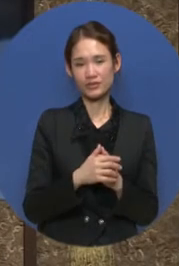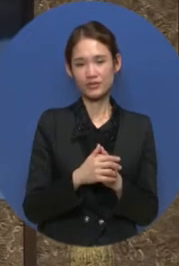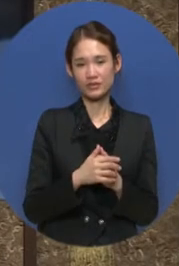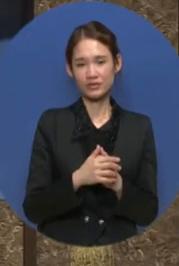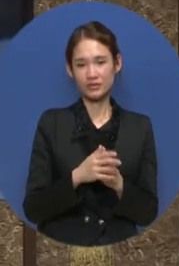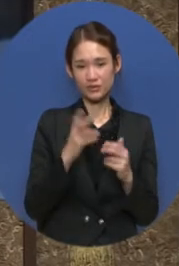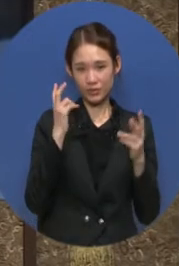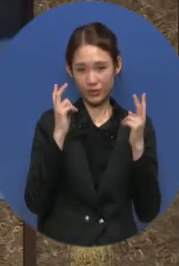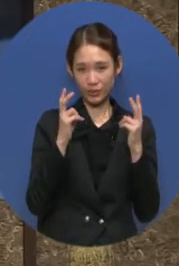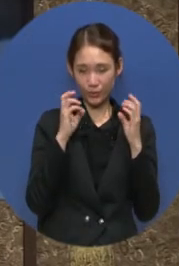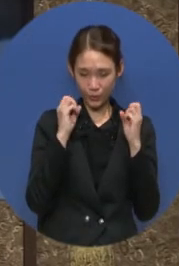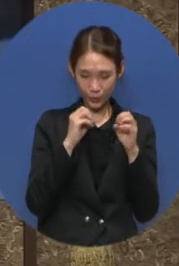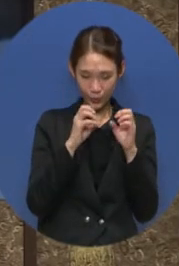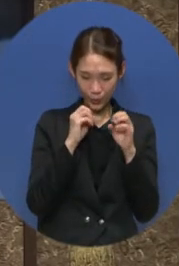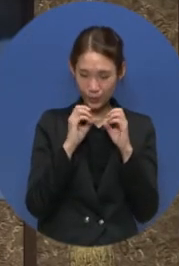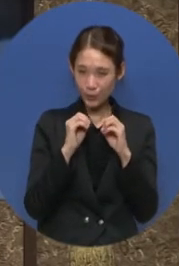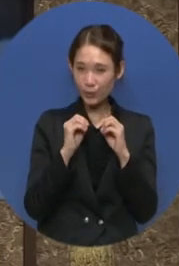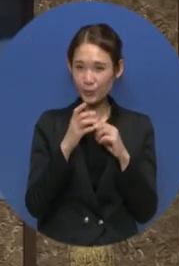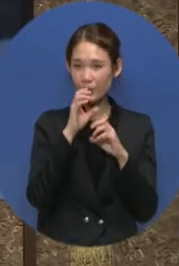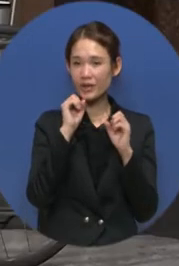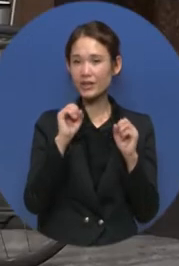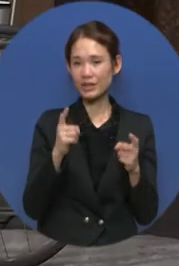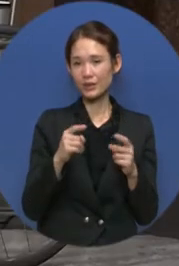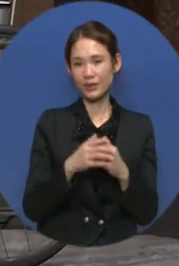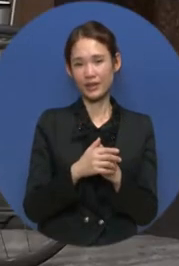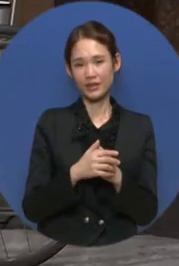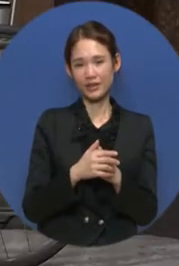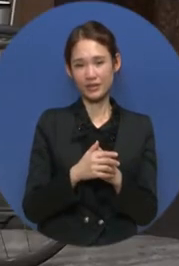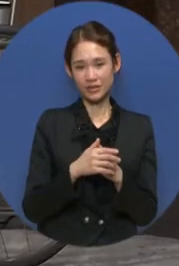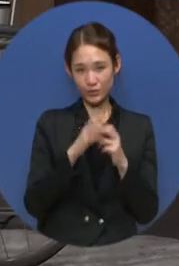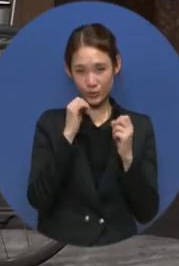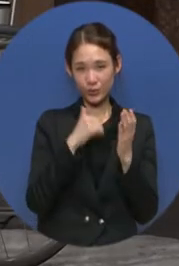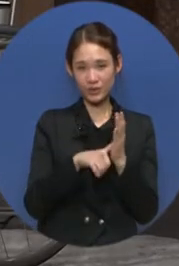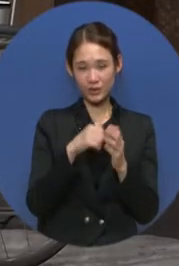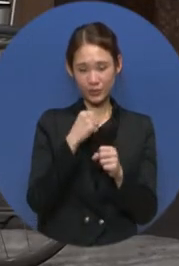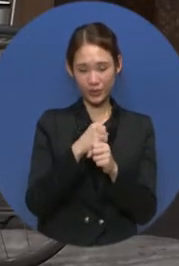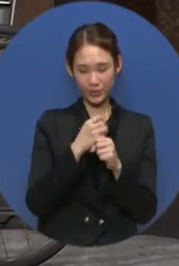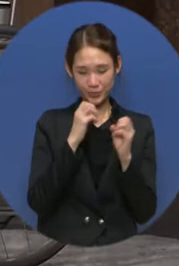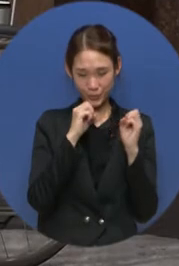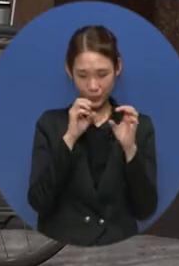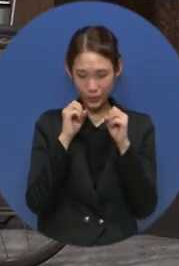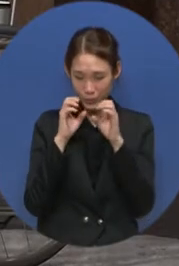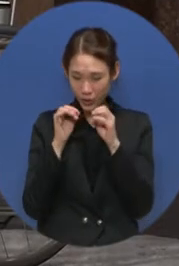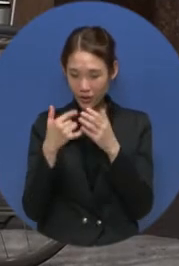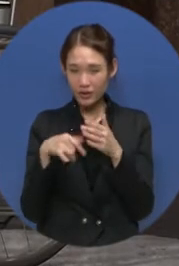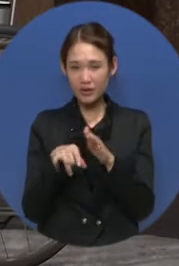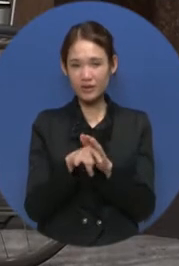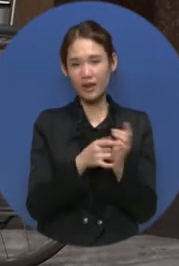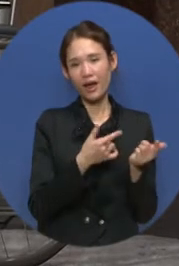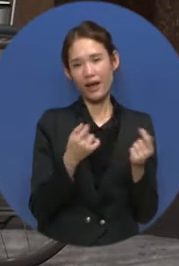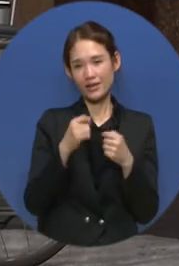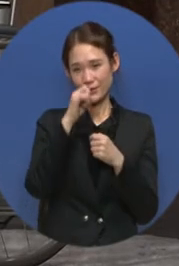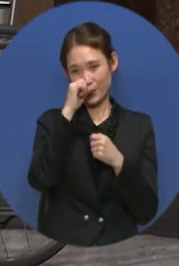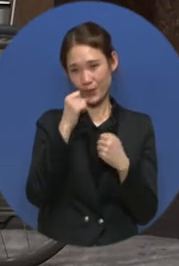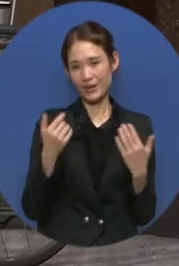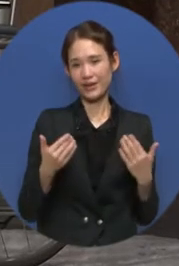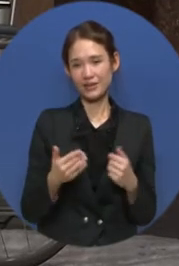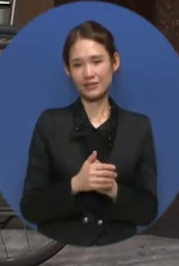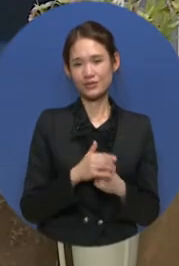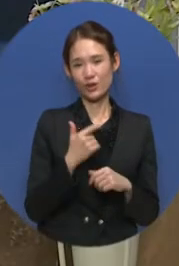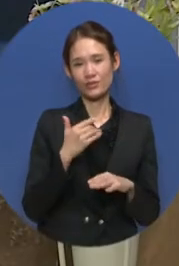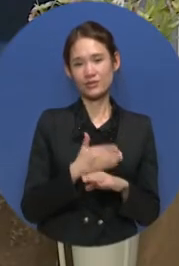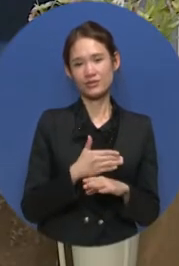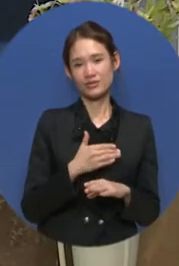제 예산을 좀 많이 홍보할 수 있는 기회가 그러니까요. 된다니까. 좋은 제품이 또 많이 홍보되면 네. 다 같이 좋은 일이니까요. 그래서 너무도 감사했죠.